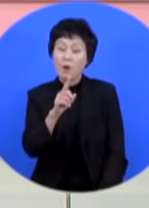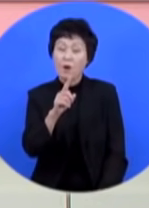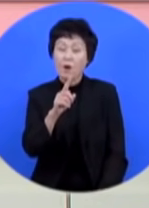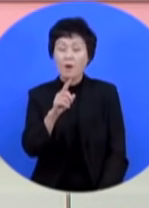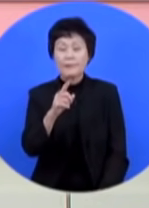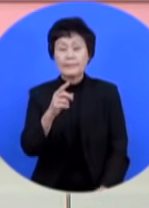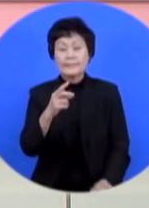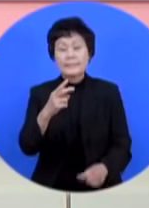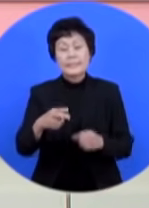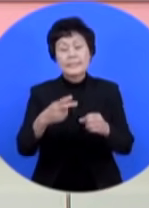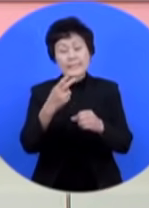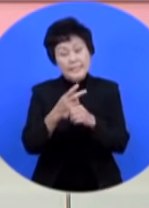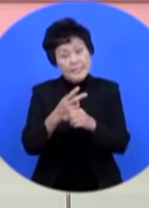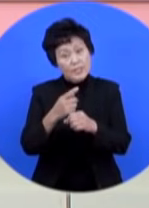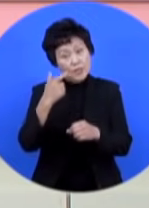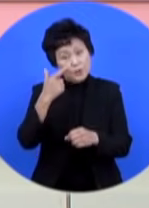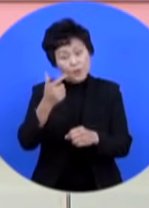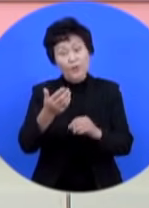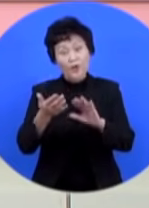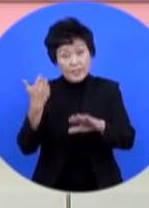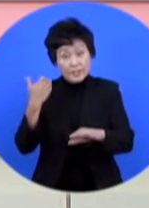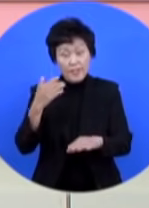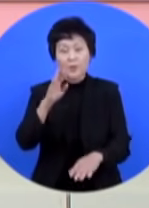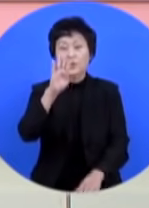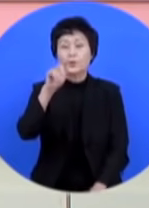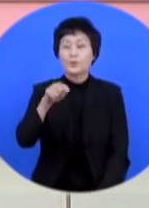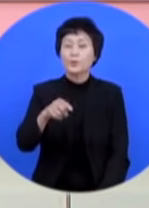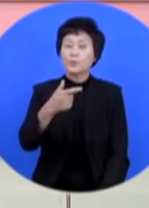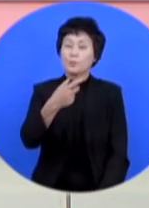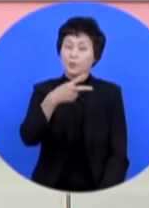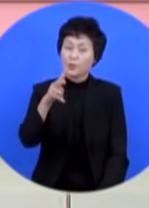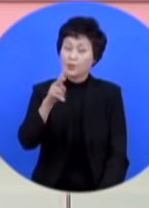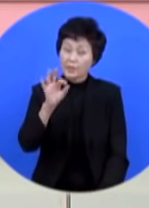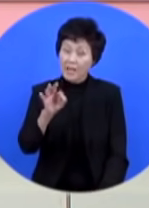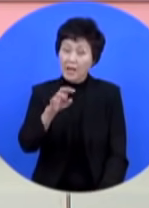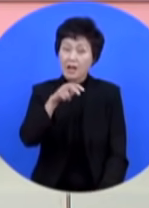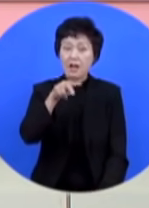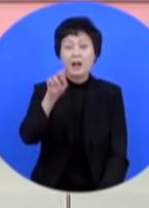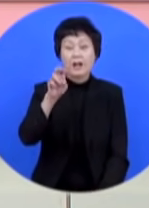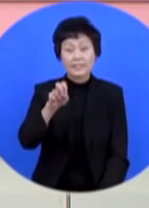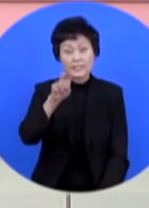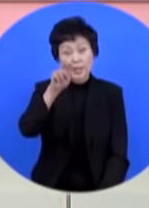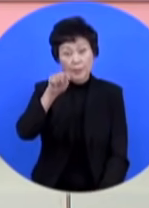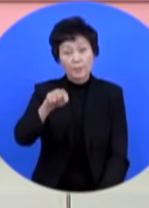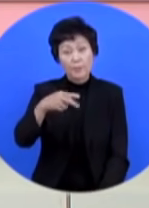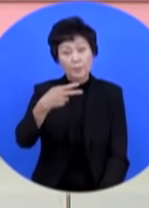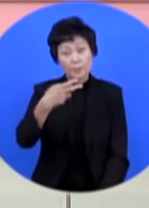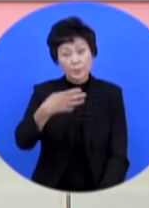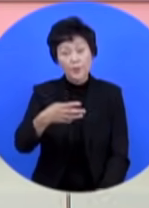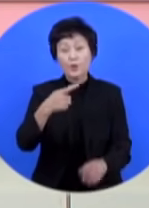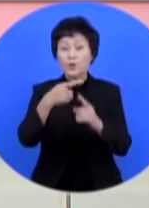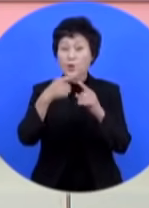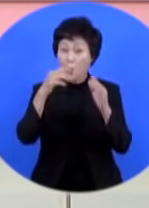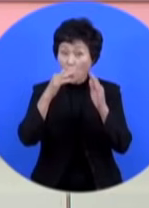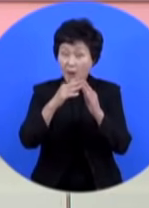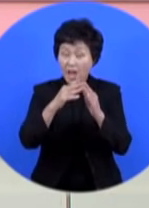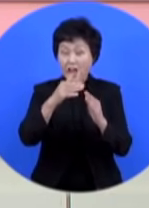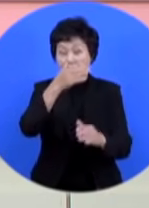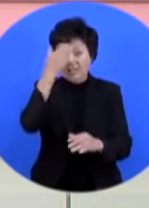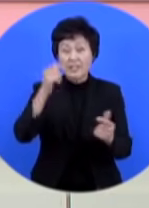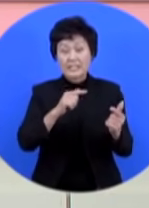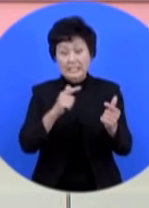반 전에 네. 분당 샘물교회 그 예, 예, 예. 청년들이 아프가니스탄에 선교하러 갔다가 피난당한 네, 네.